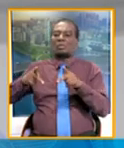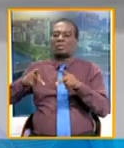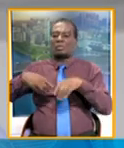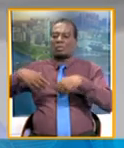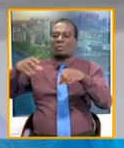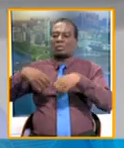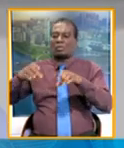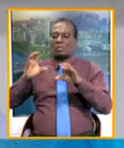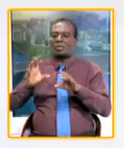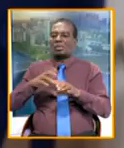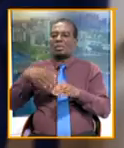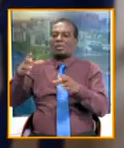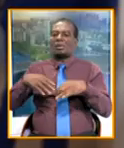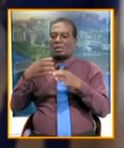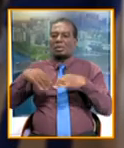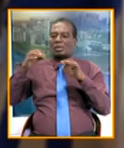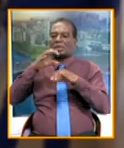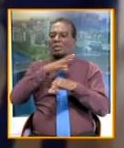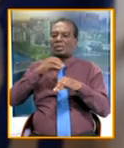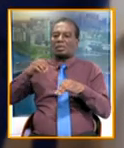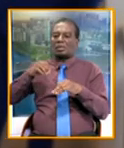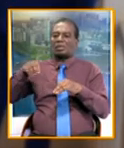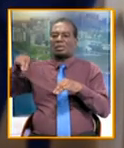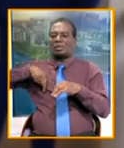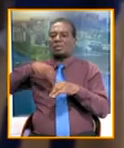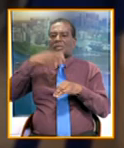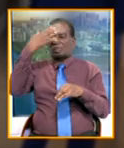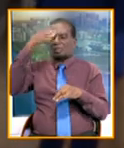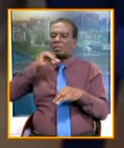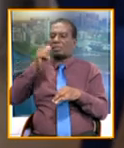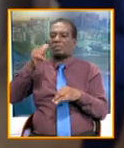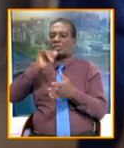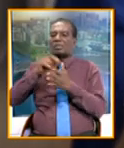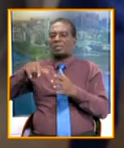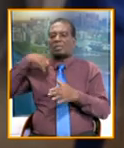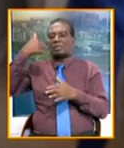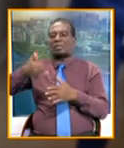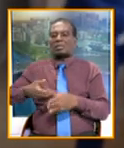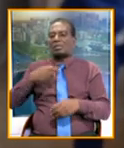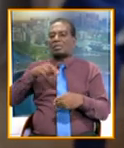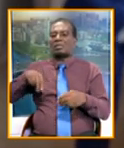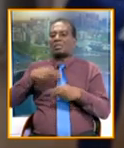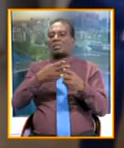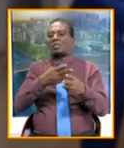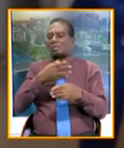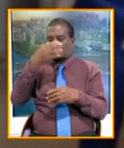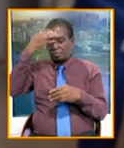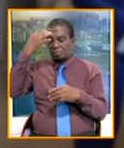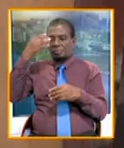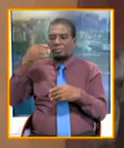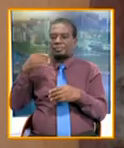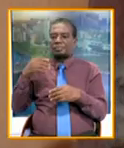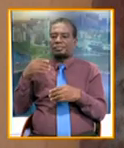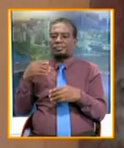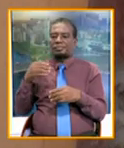aussi d'avoir de la valeur. Nous ne savons pas ce qui est demain nos réserves. Alors qu'avec ça, on te dit, il y a un abri pour toi. Pourquoi se mettre à